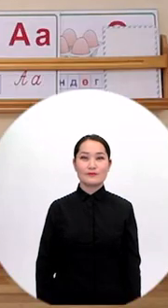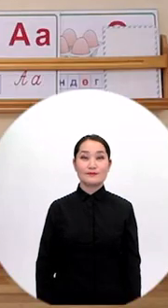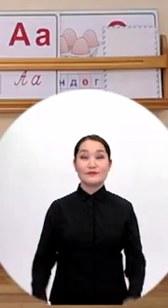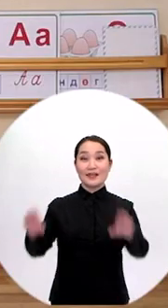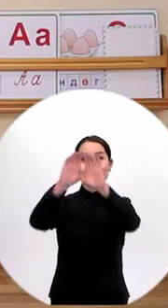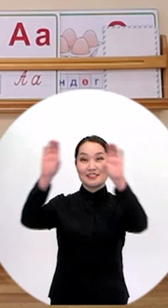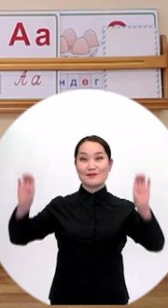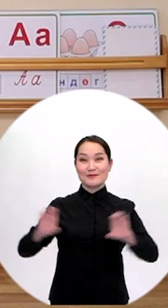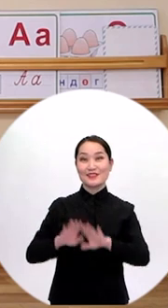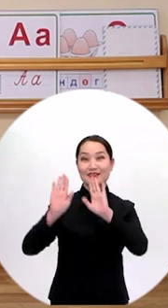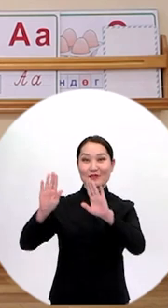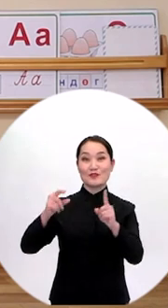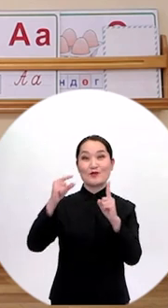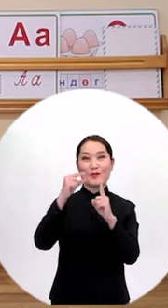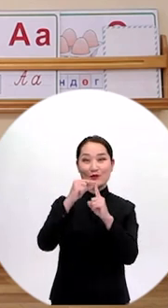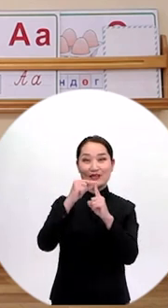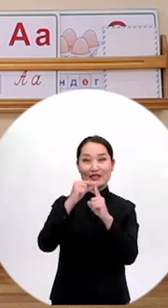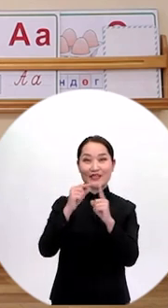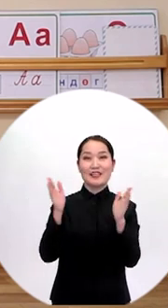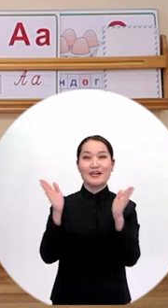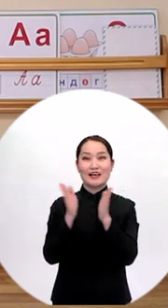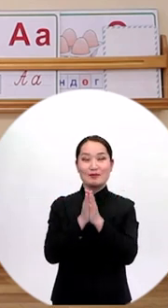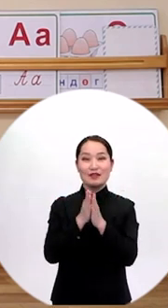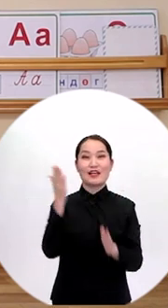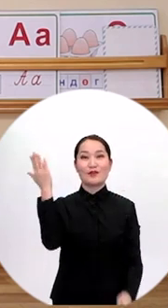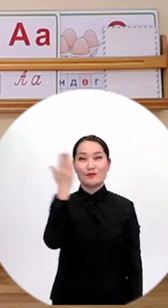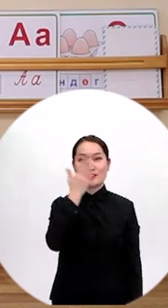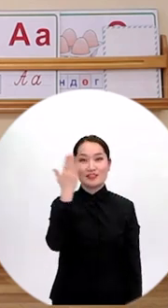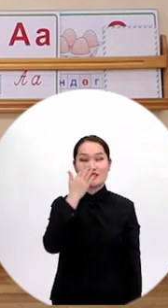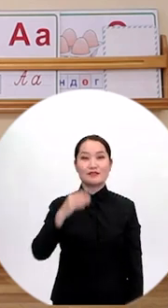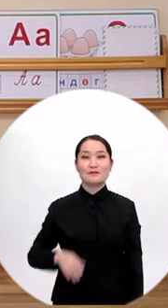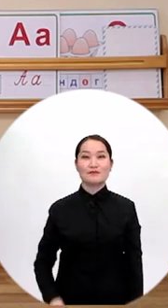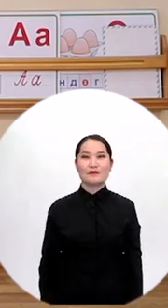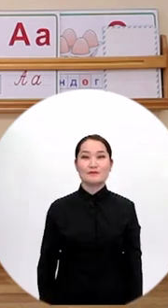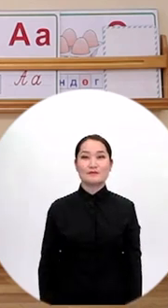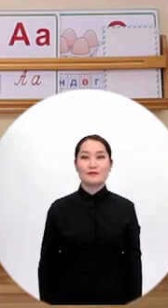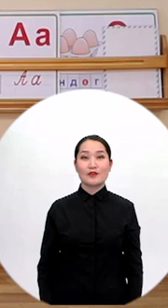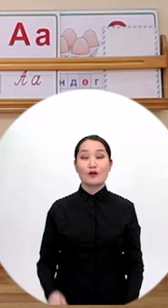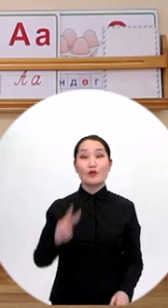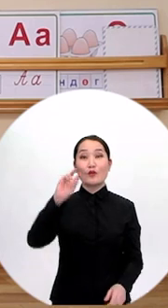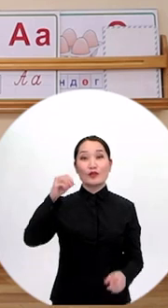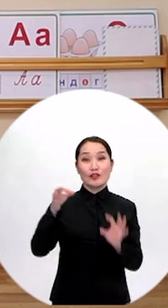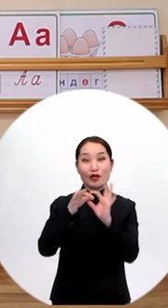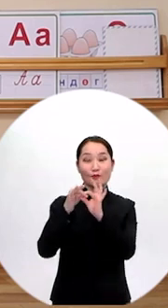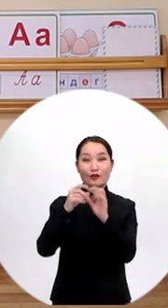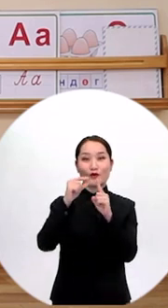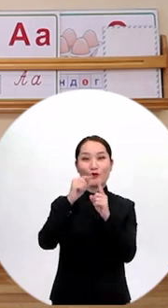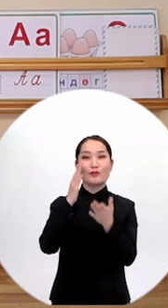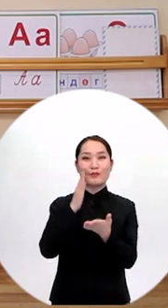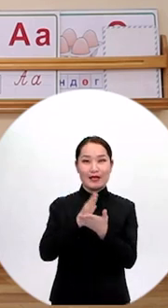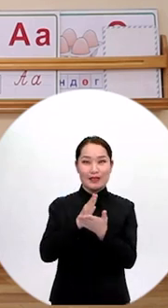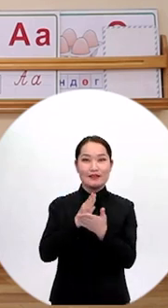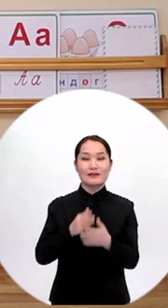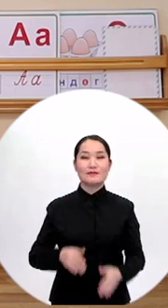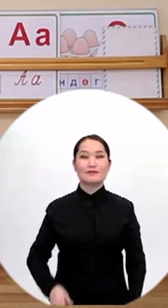За, самбарт байрлуулсан үгийг багш нь уншиж өгье. Саяхан уншсан үеүүдээс маань бүтсэн байгаа.